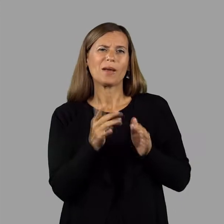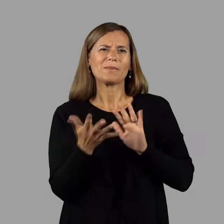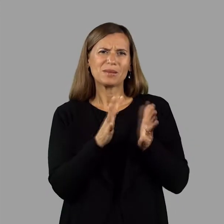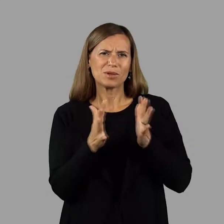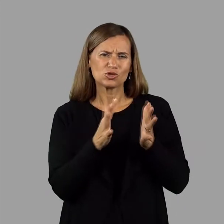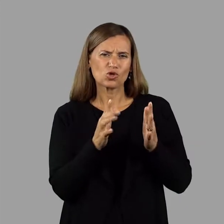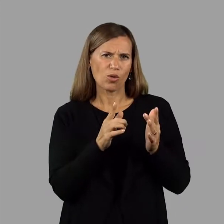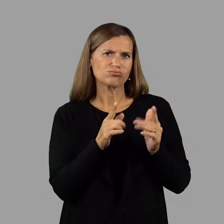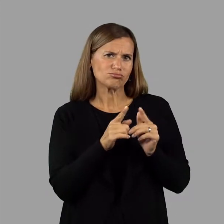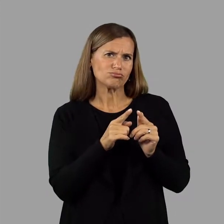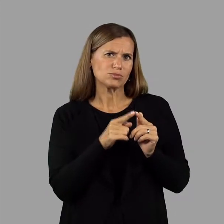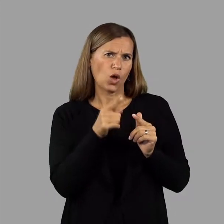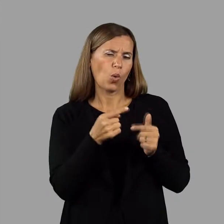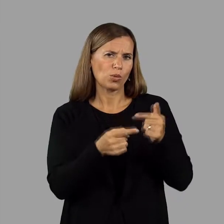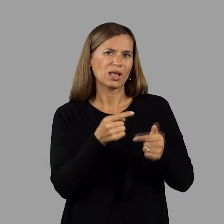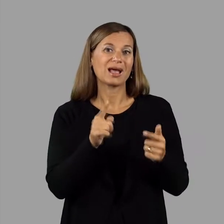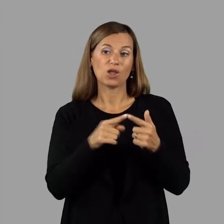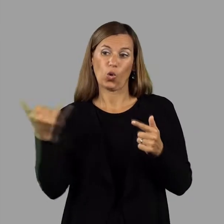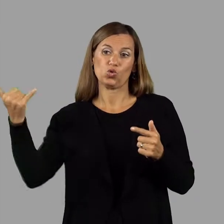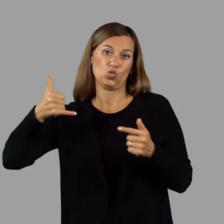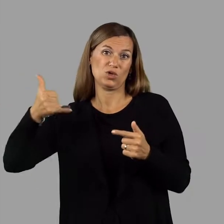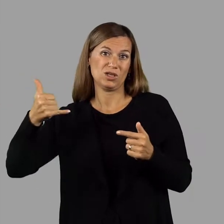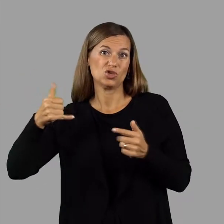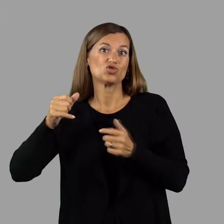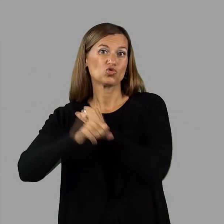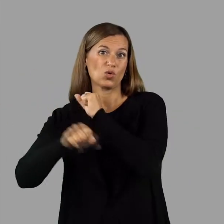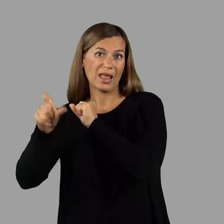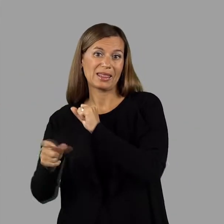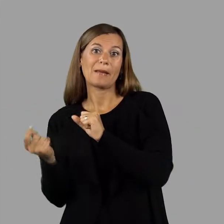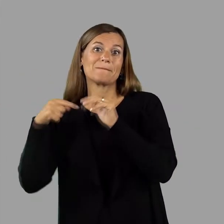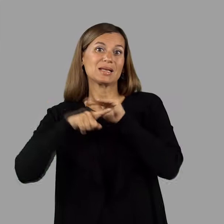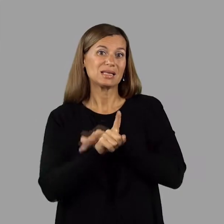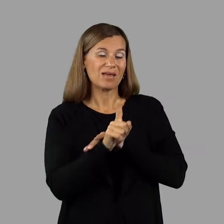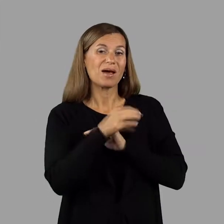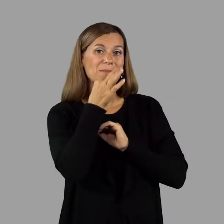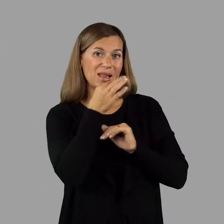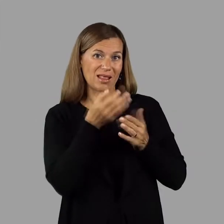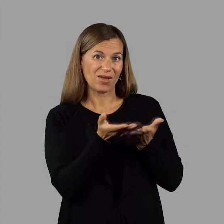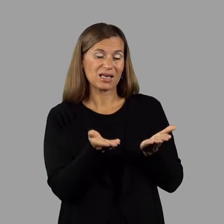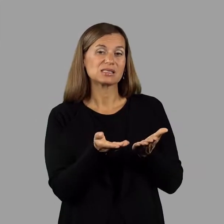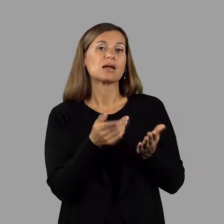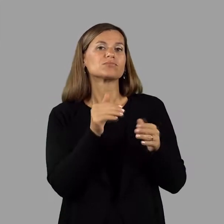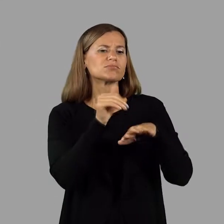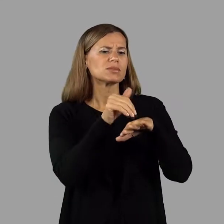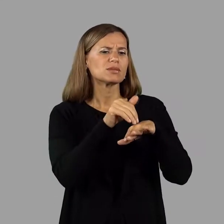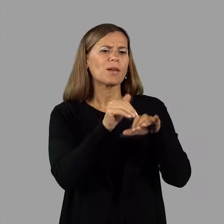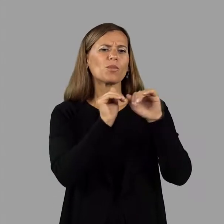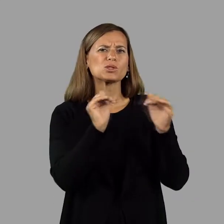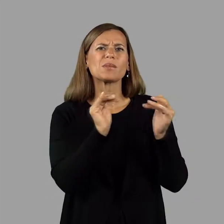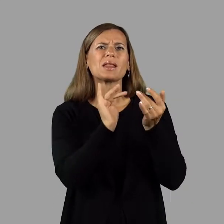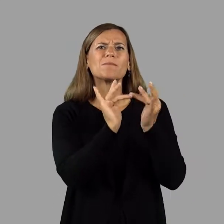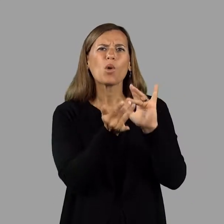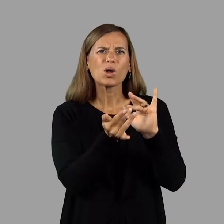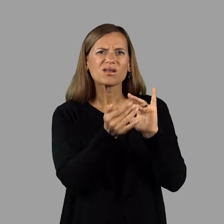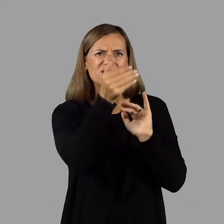približno tako, da ko bi tuji študent prišel v predavalnico, bi se prijavil na poseben portal s